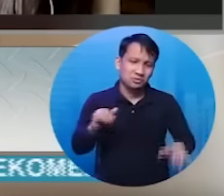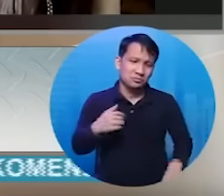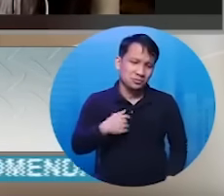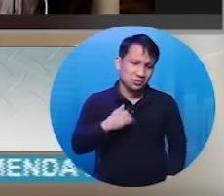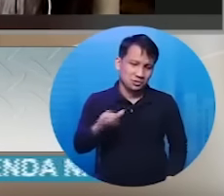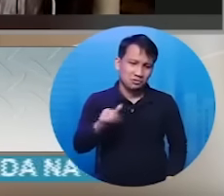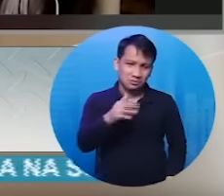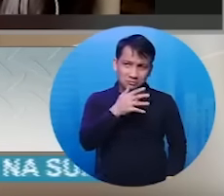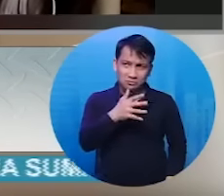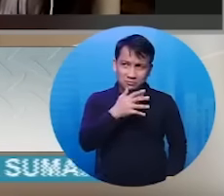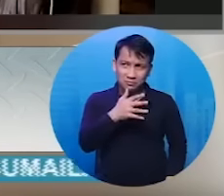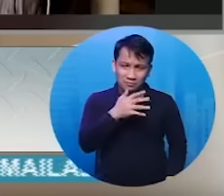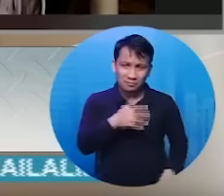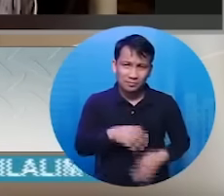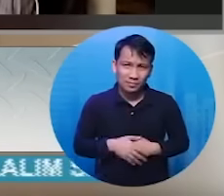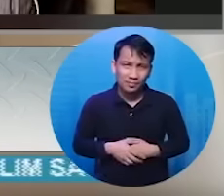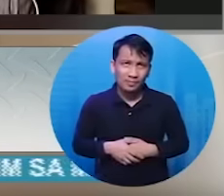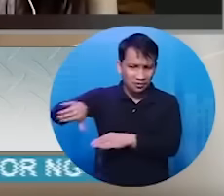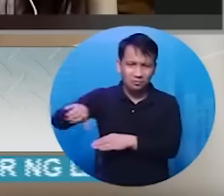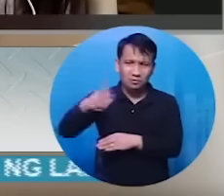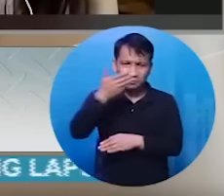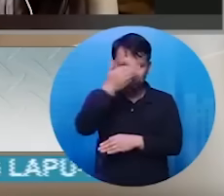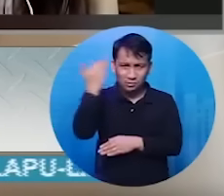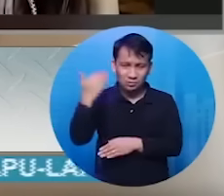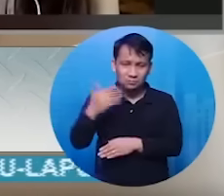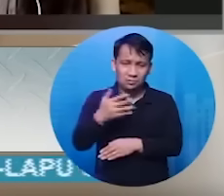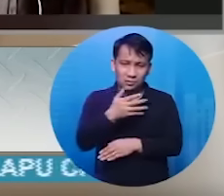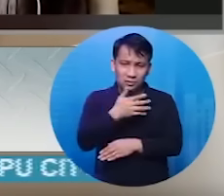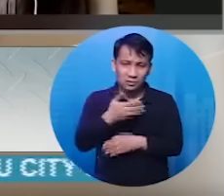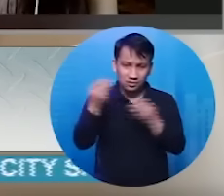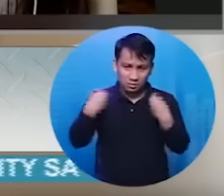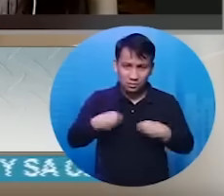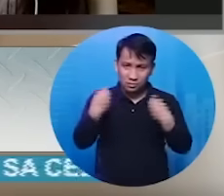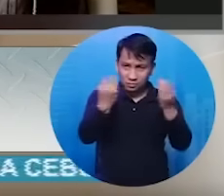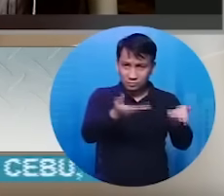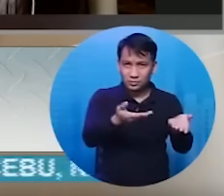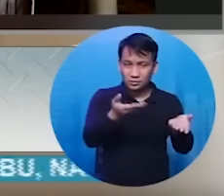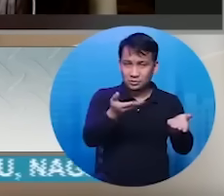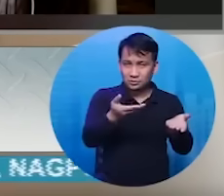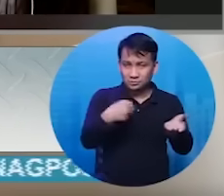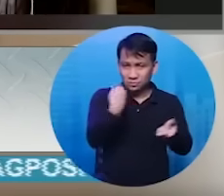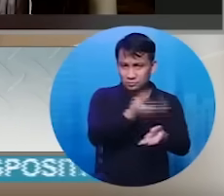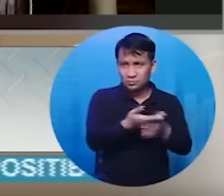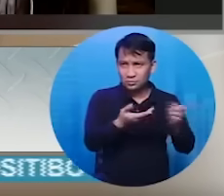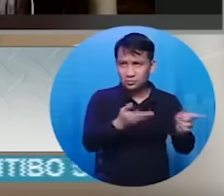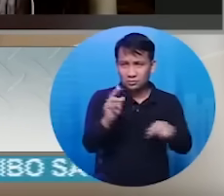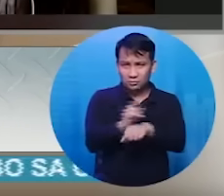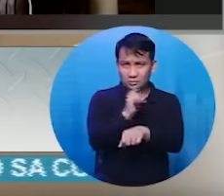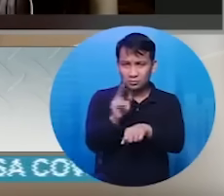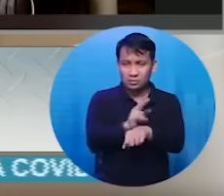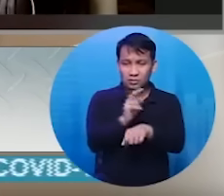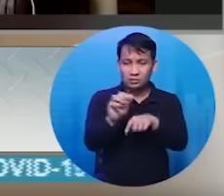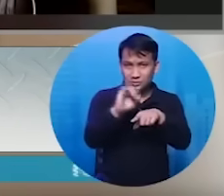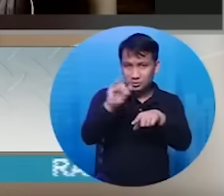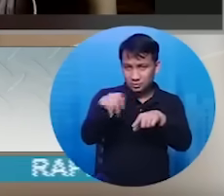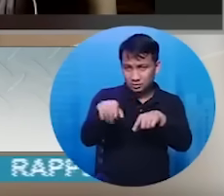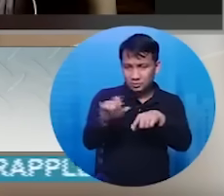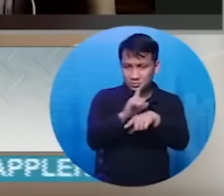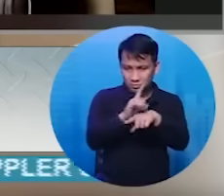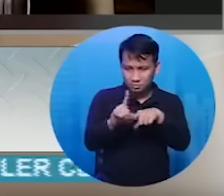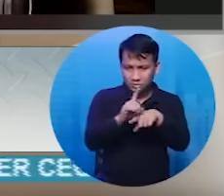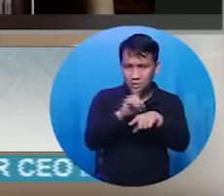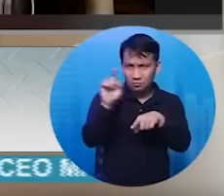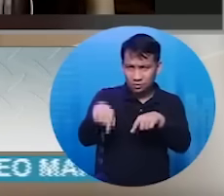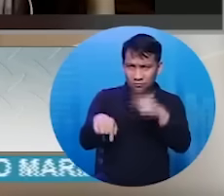sa akin na yung Jenaline, anak ko Jenaline, makapahana. Jenaline, no. Para sa akin, we'll give him the dose of his own medicine. Ginagamit yung salitang disiplina, tama?